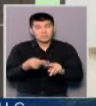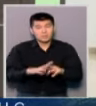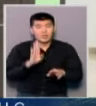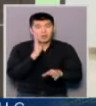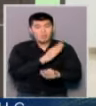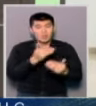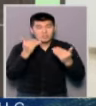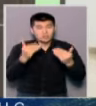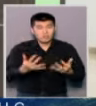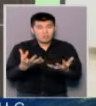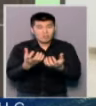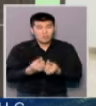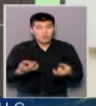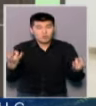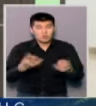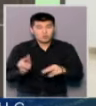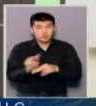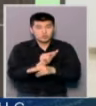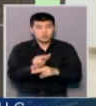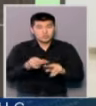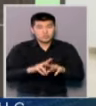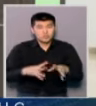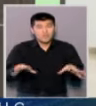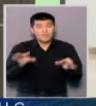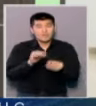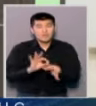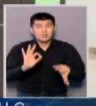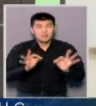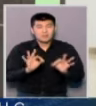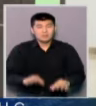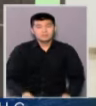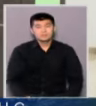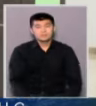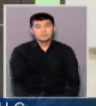Матери на сегодня получают необходимое лечение. В целом их состояние стабильное.